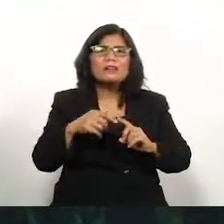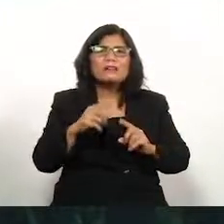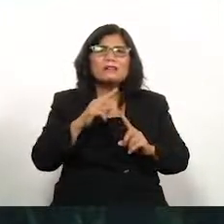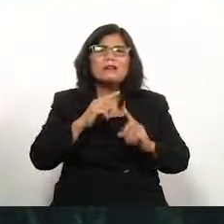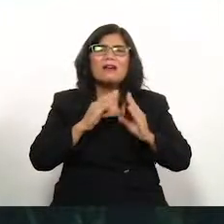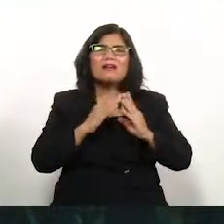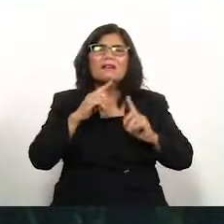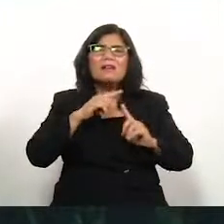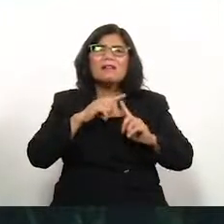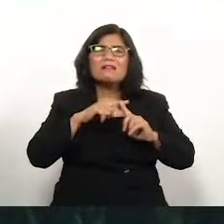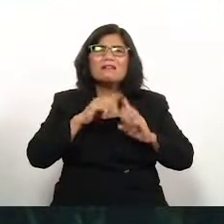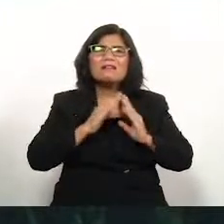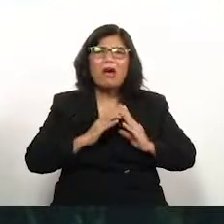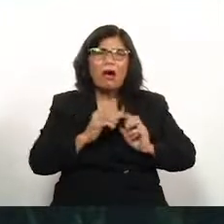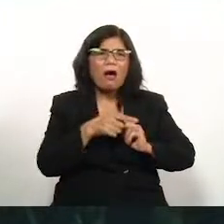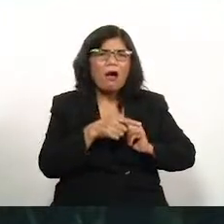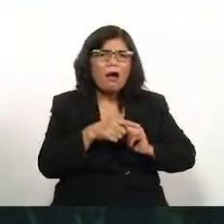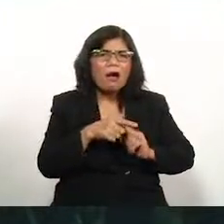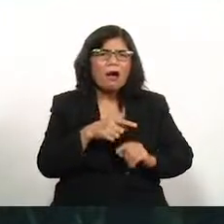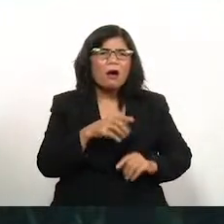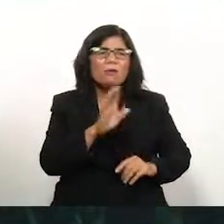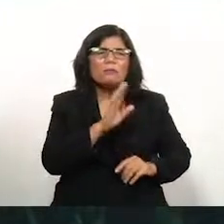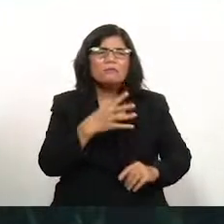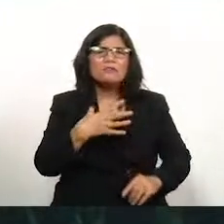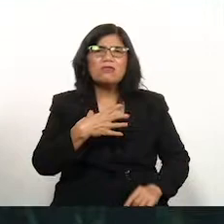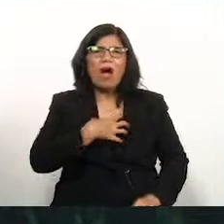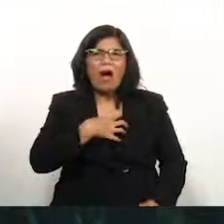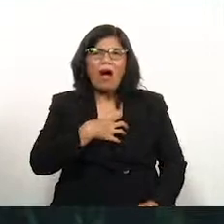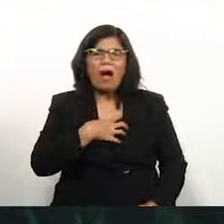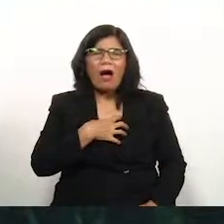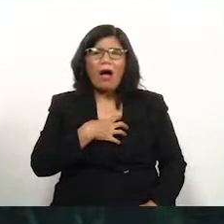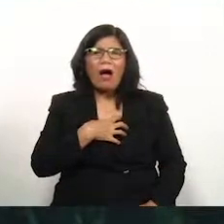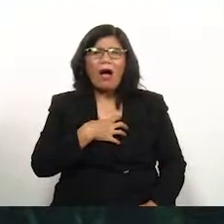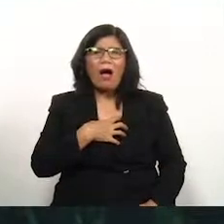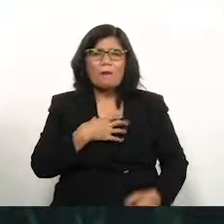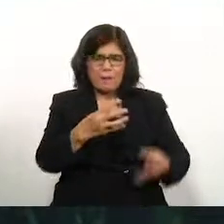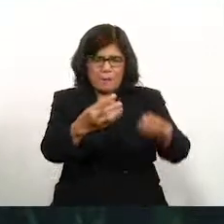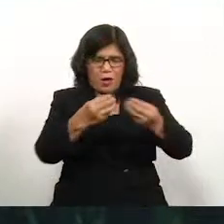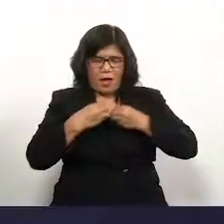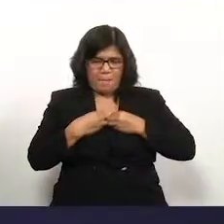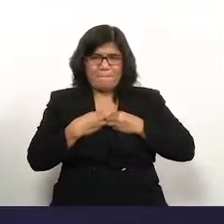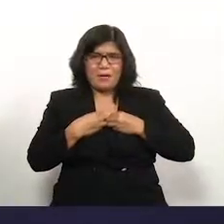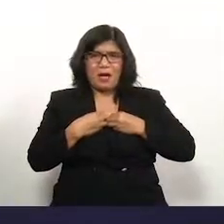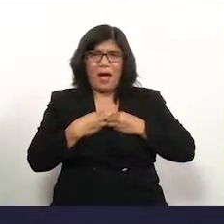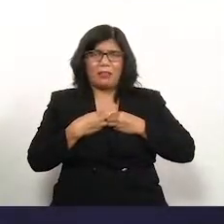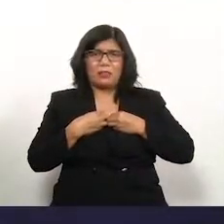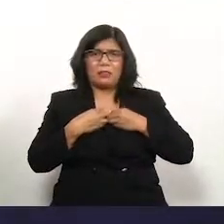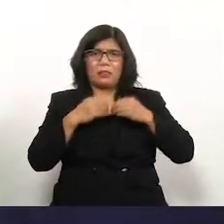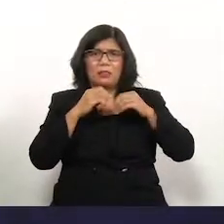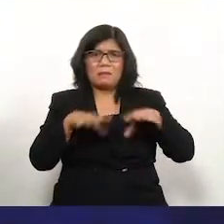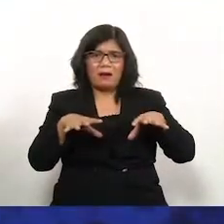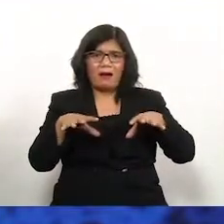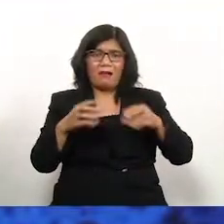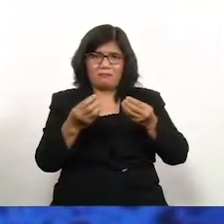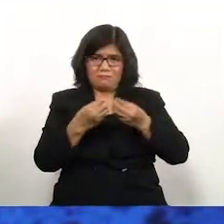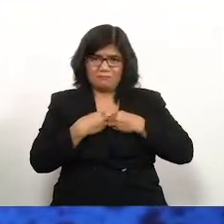tapi itu lebih tepat bisa disebut sebagai hak now Hai Izinkan saya mengkategorikannya